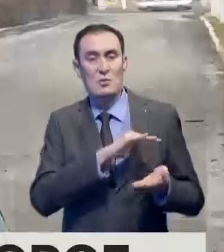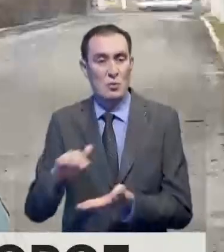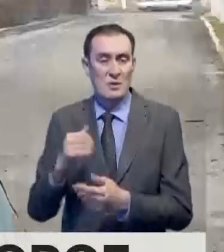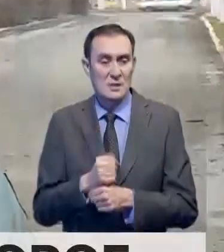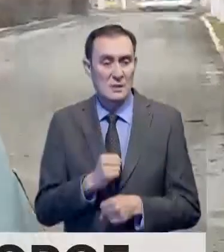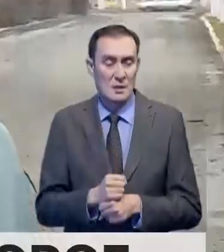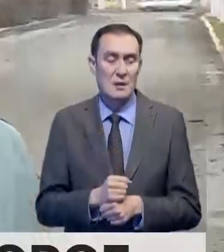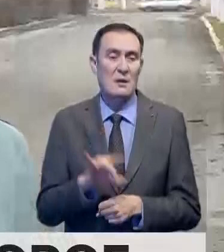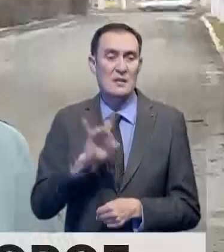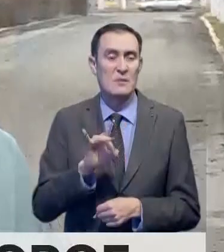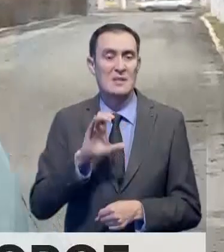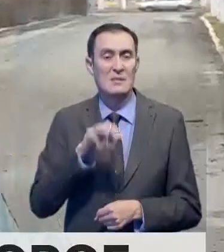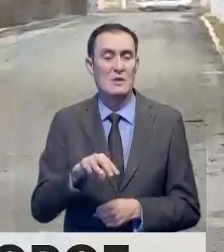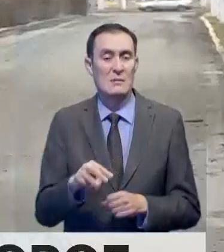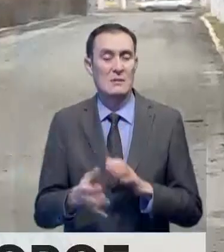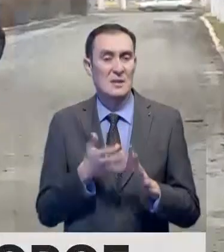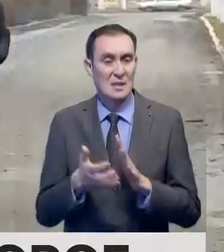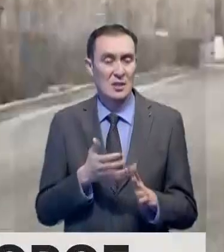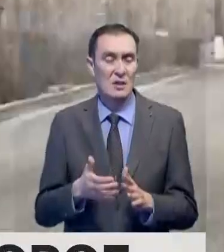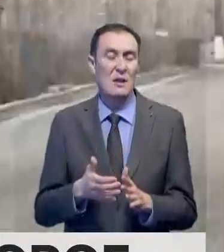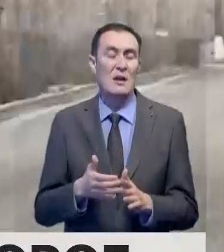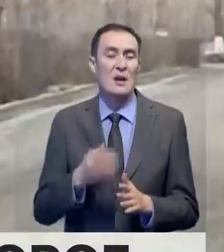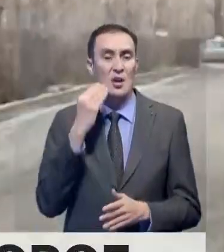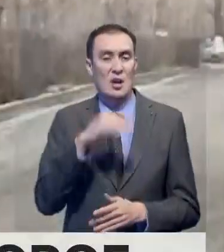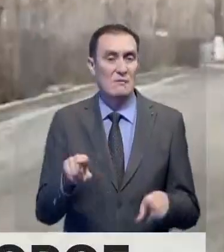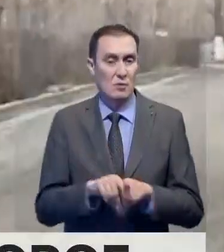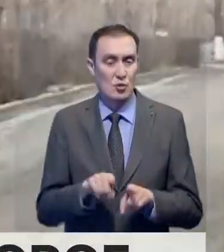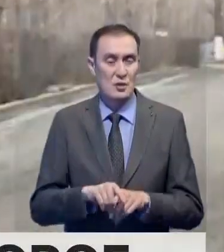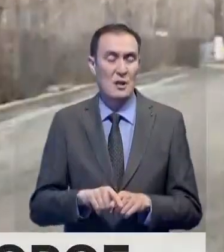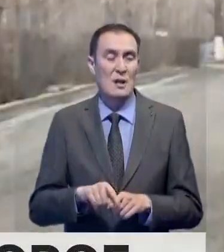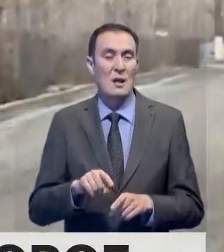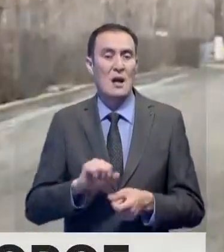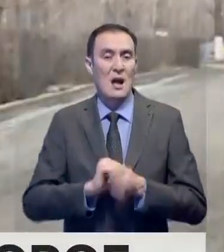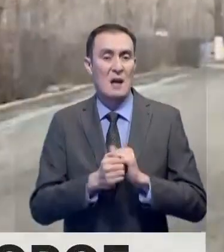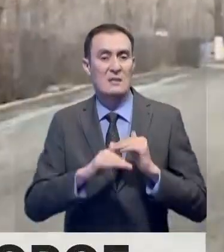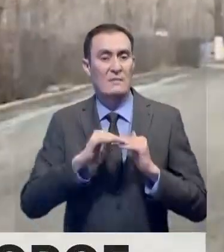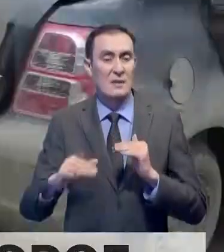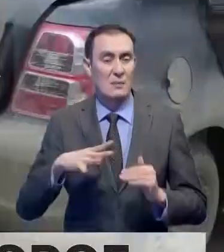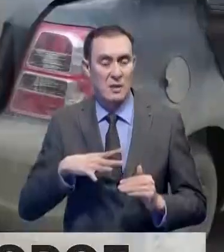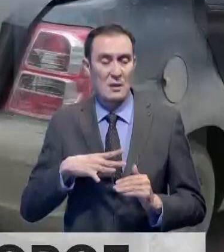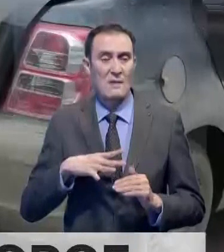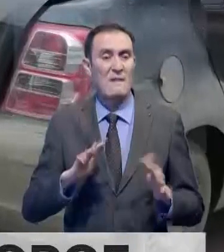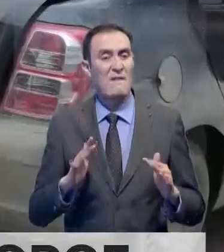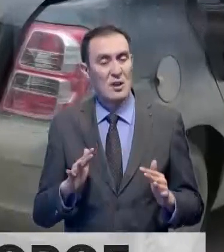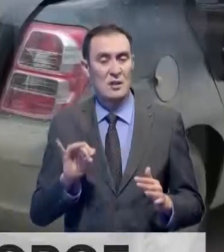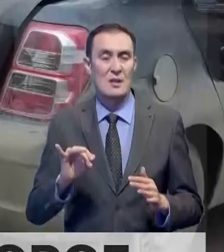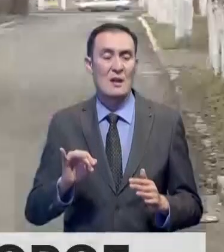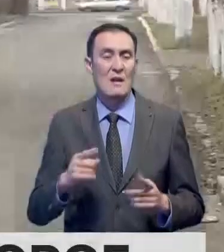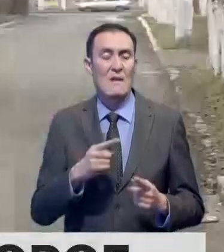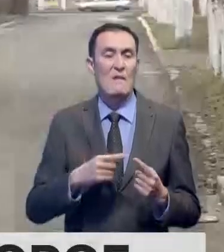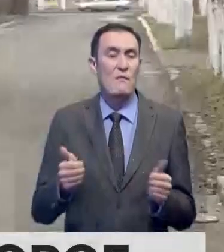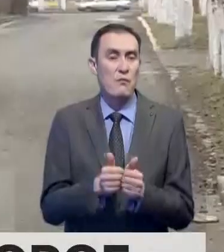не столько, сколько нужно сантиметров в основании асфальта. Качество асфальта оставляло желать лучшего. Возле дорог они